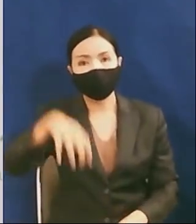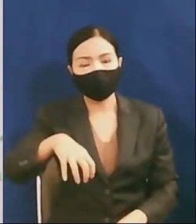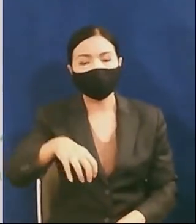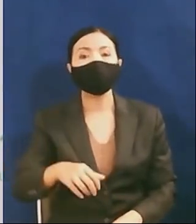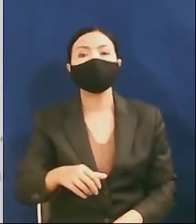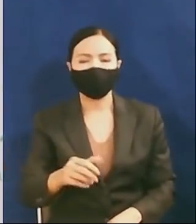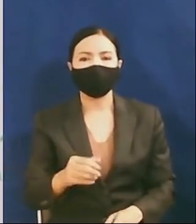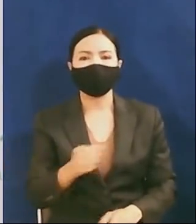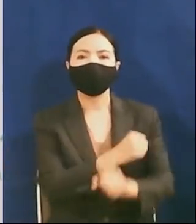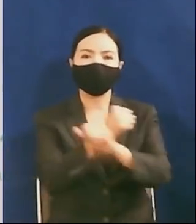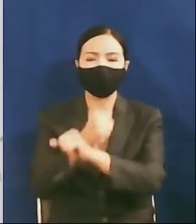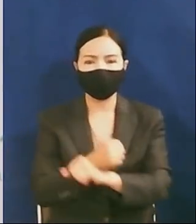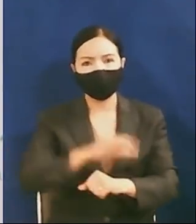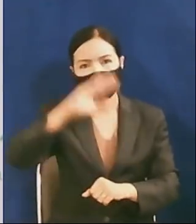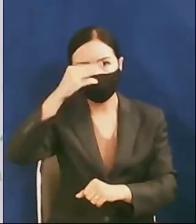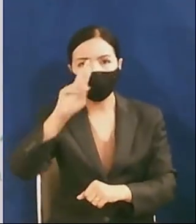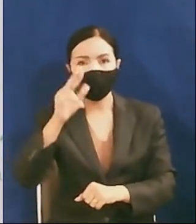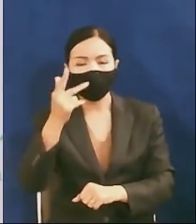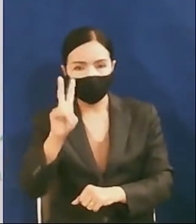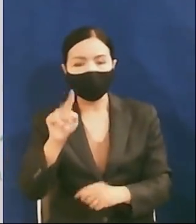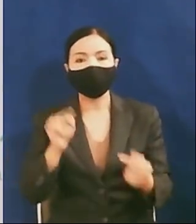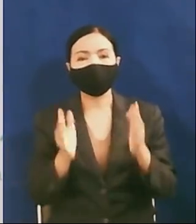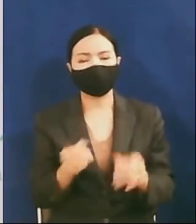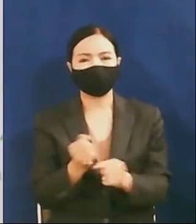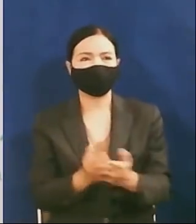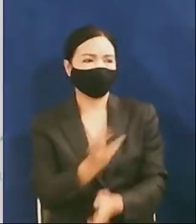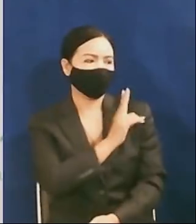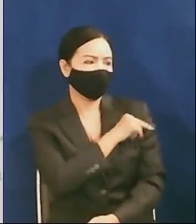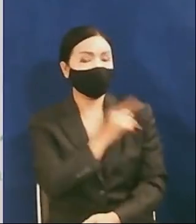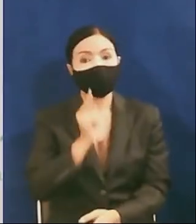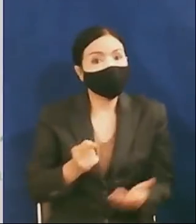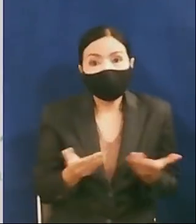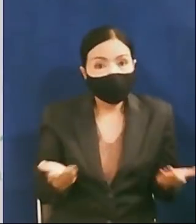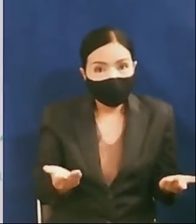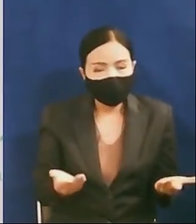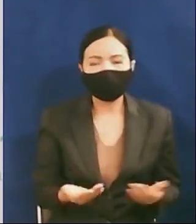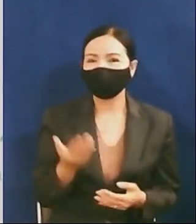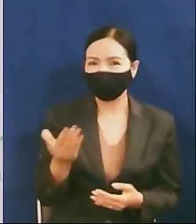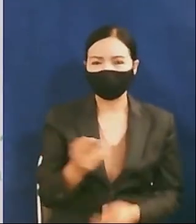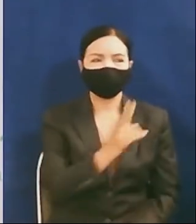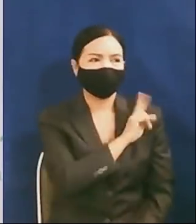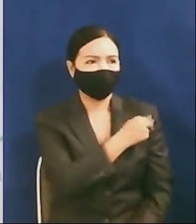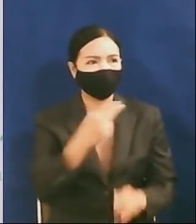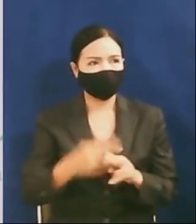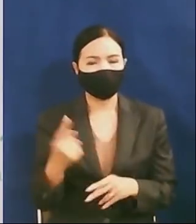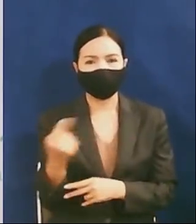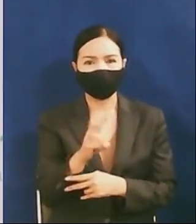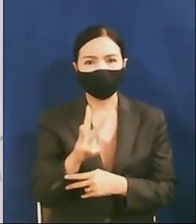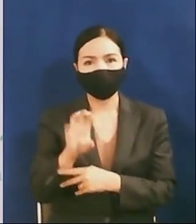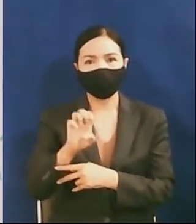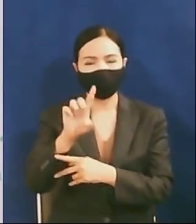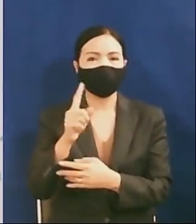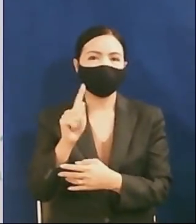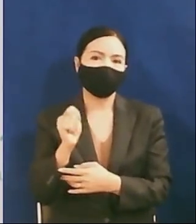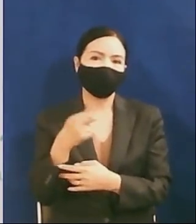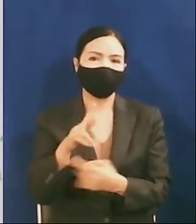คะเป็นการติดตามการใช้จริงในบุคลากรทางการแพทย์ได้ผลว่าอย่างไรบ้างนะคะพบกับนายแพทย์ทวีทรัพย์ศิลปประภาสิริ